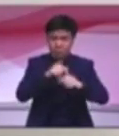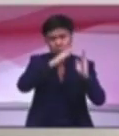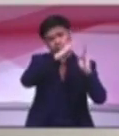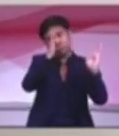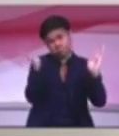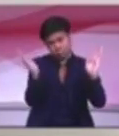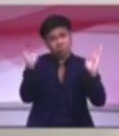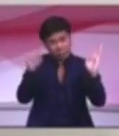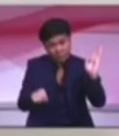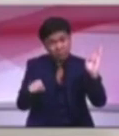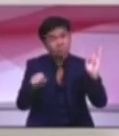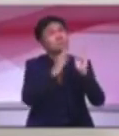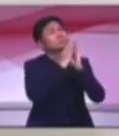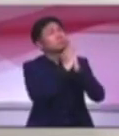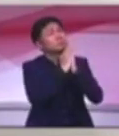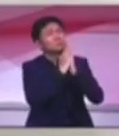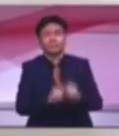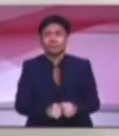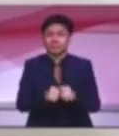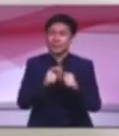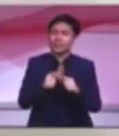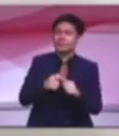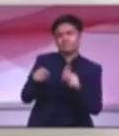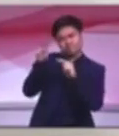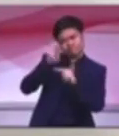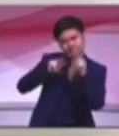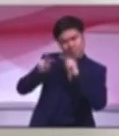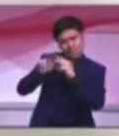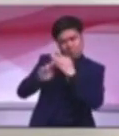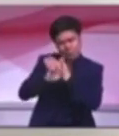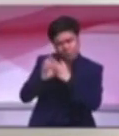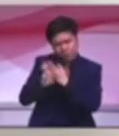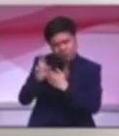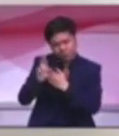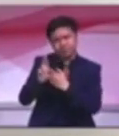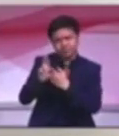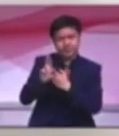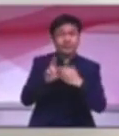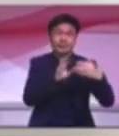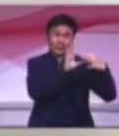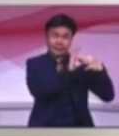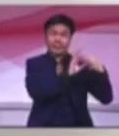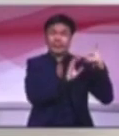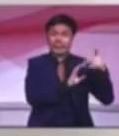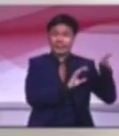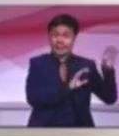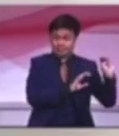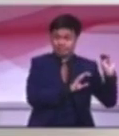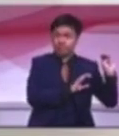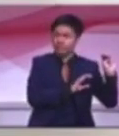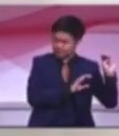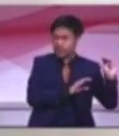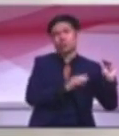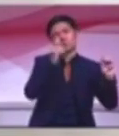mereka. Jadi setelah membuat penilaian risiko oleh KKM, sekali lagi kita